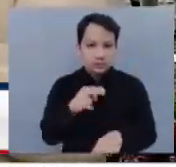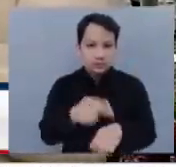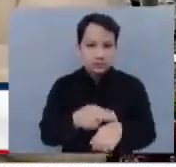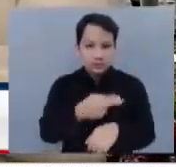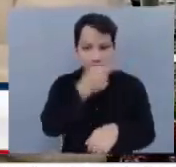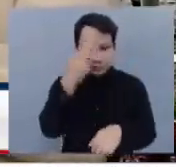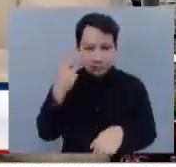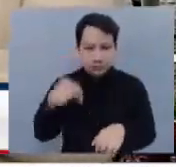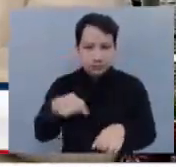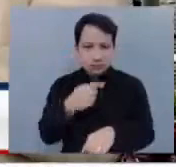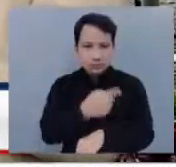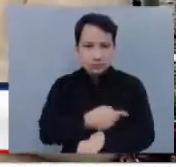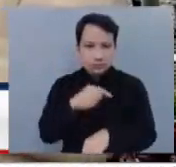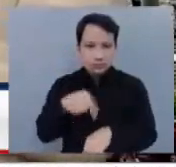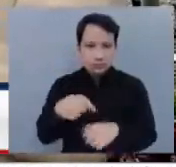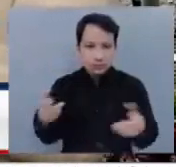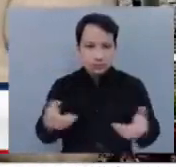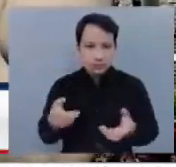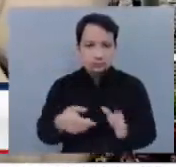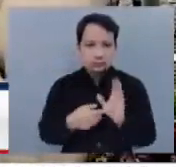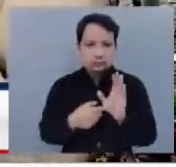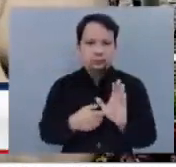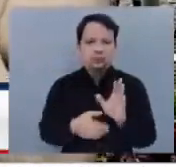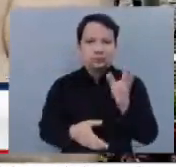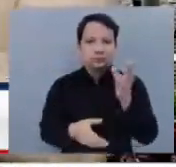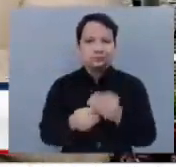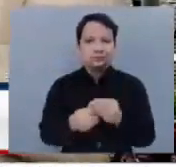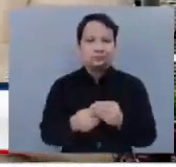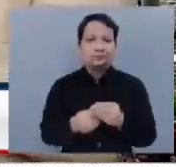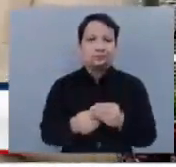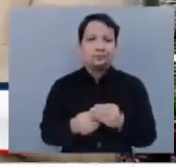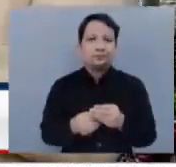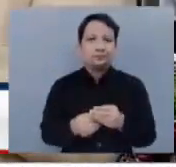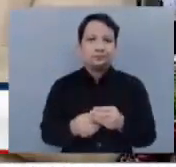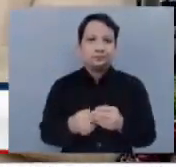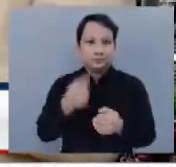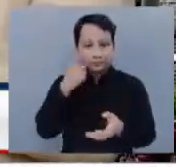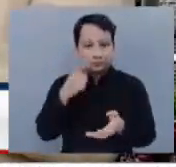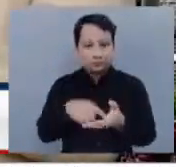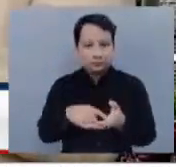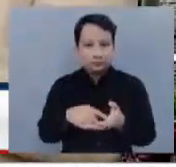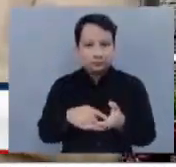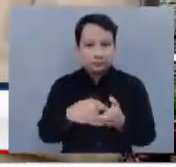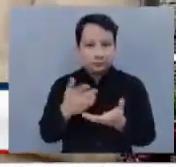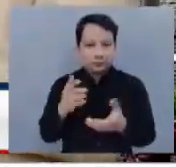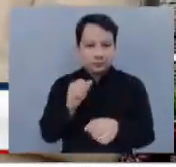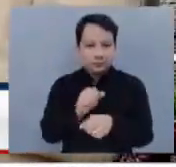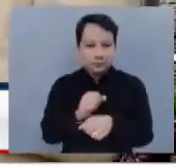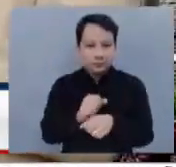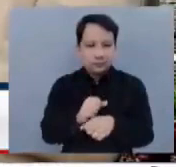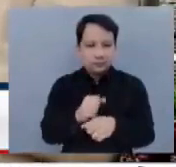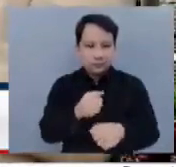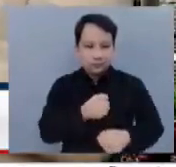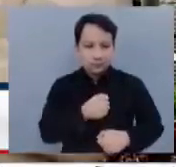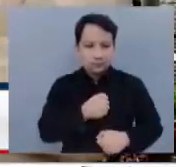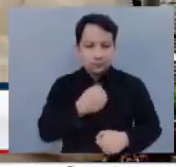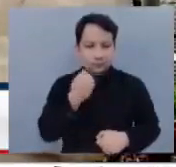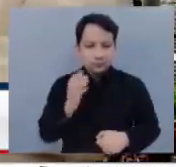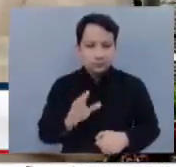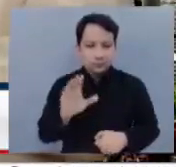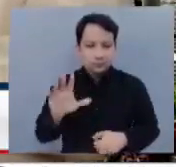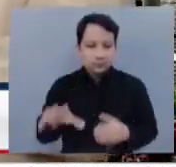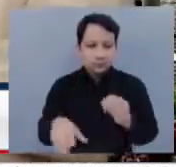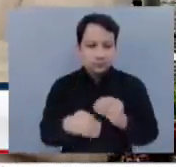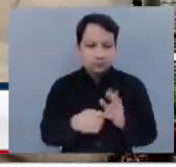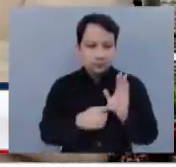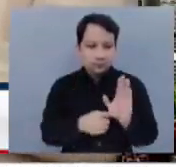ng Mga Bayani sa harap po ng Tomb of the Unknown Soldier, no. Ito po yung pagkilala po sa mga bayani po natin kahit hindi